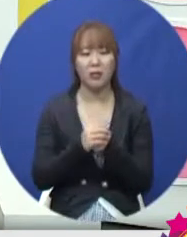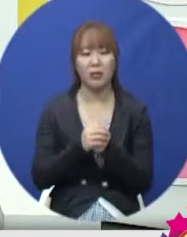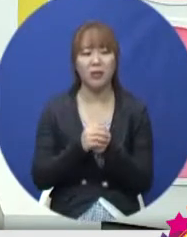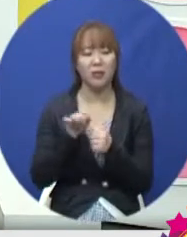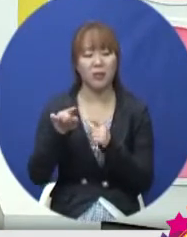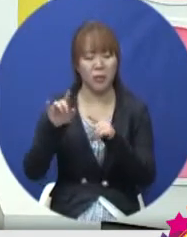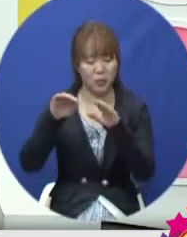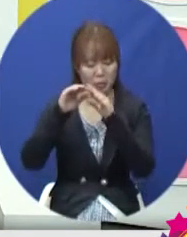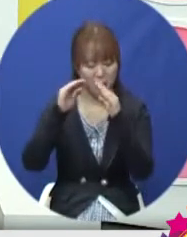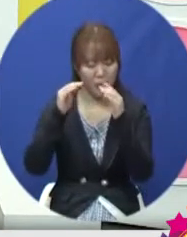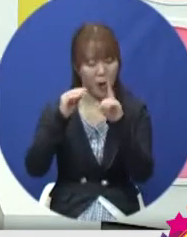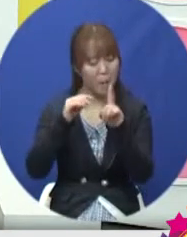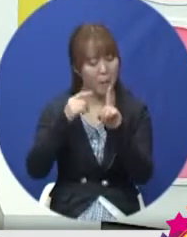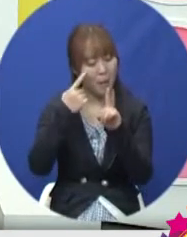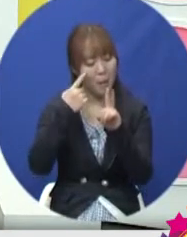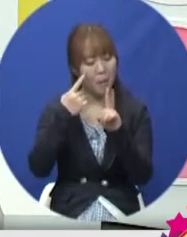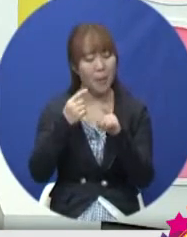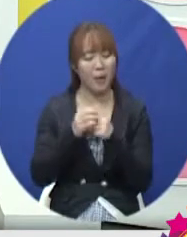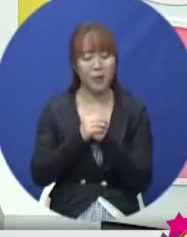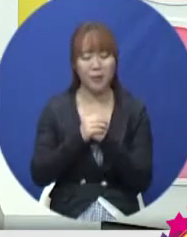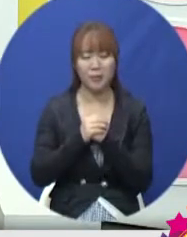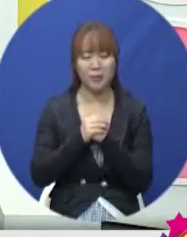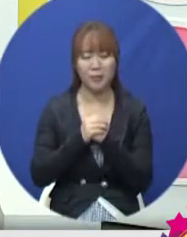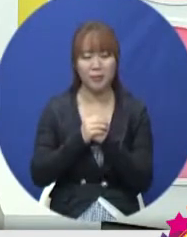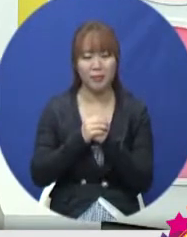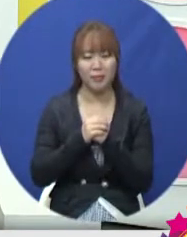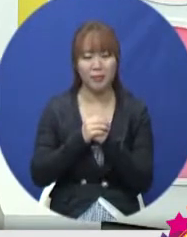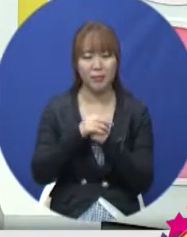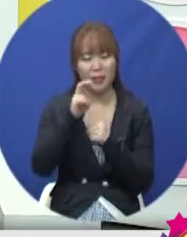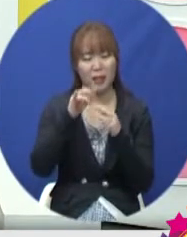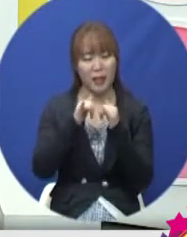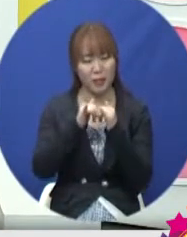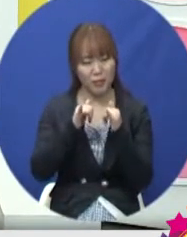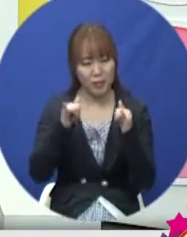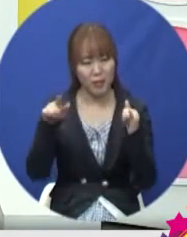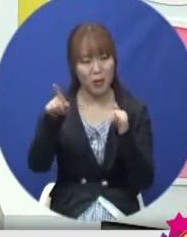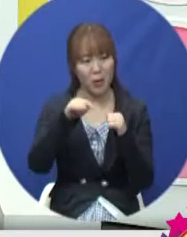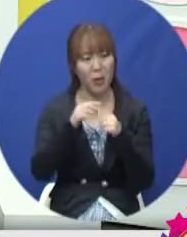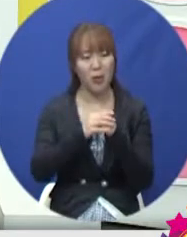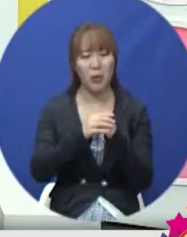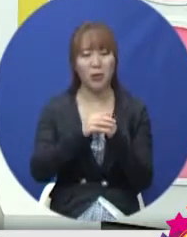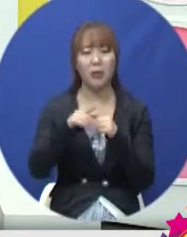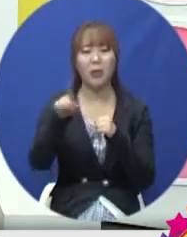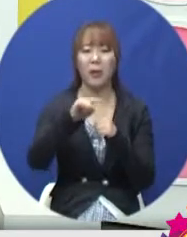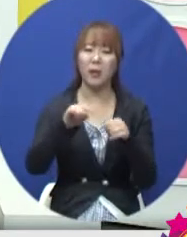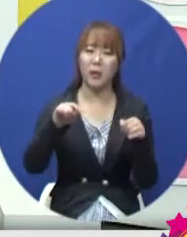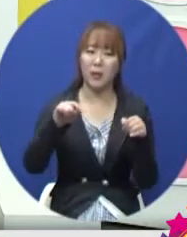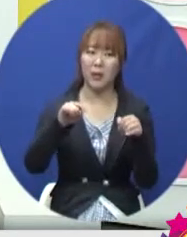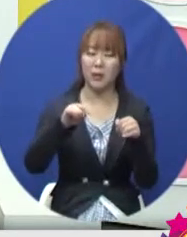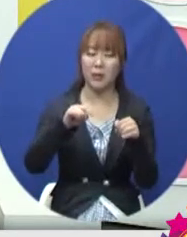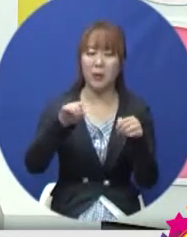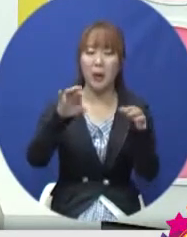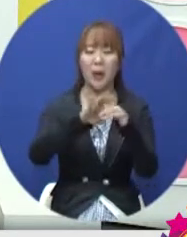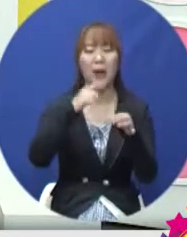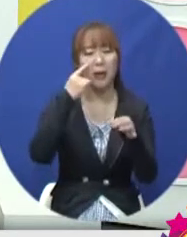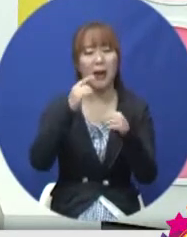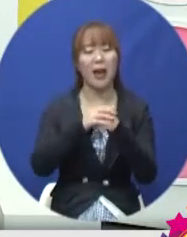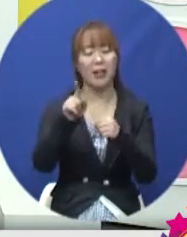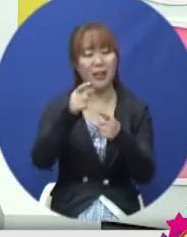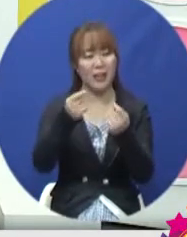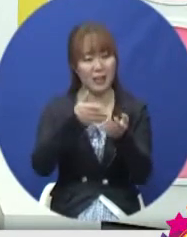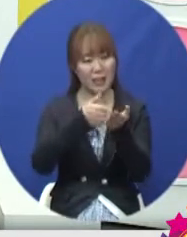그거를 한번 뭐 가수나 이렇게 해가지고 어떻게 나가는 소리를 한번 터져봐라. 이미 그런